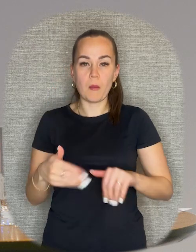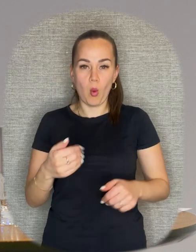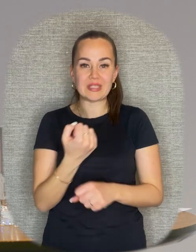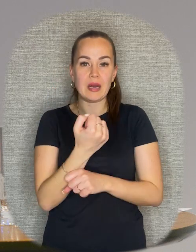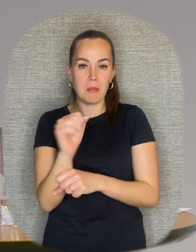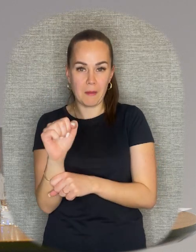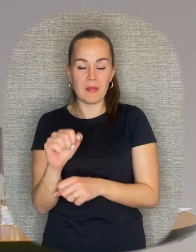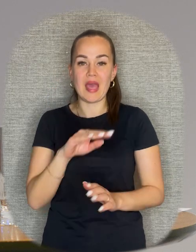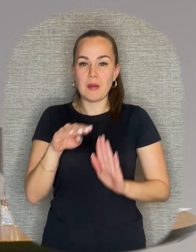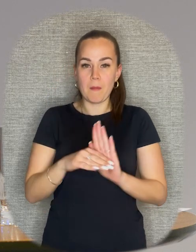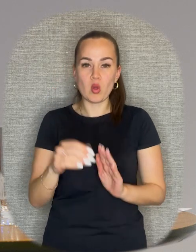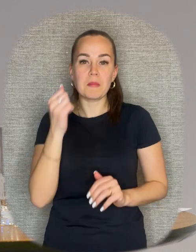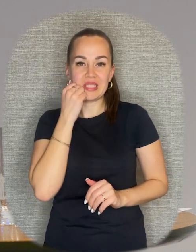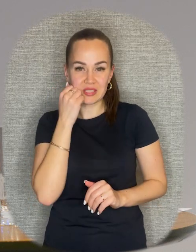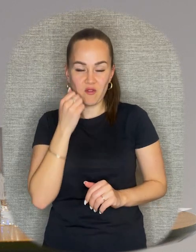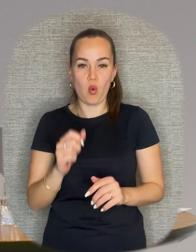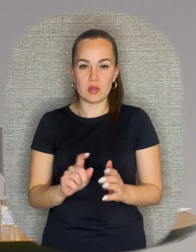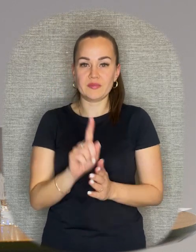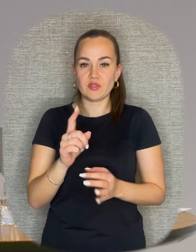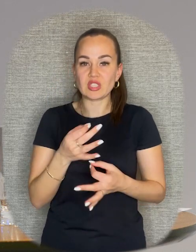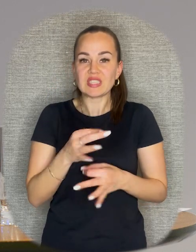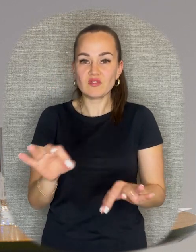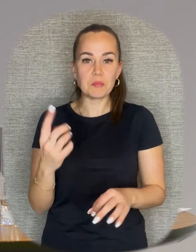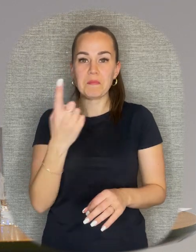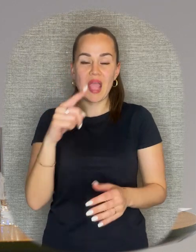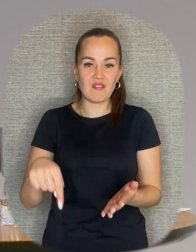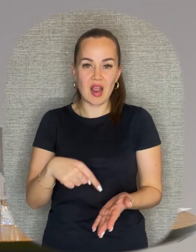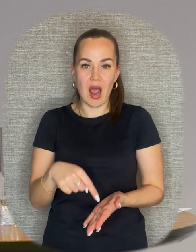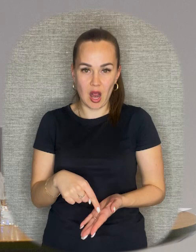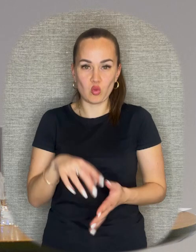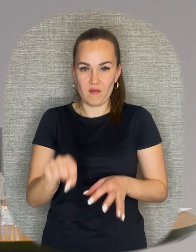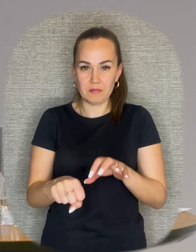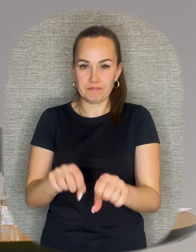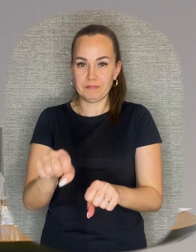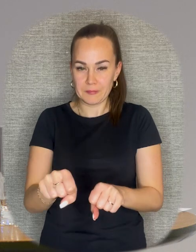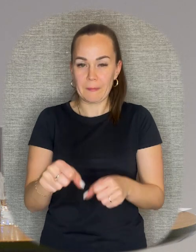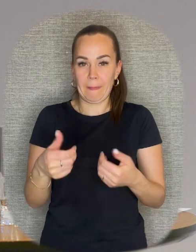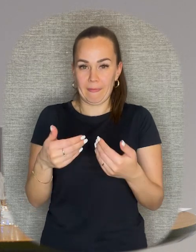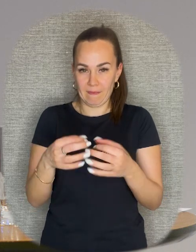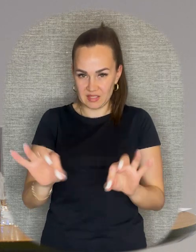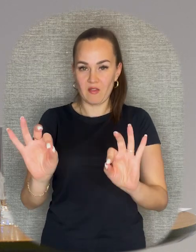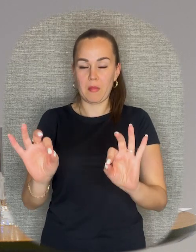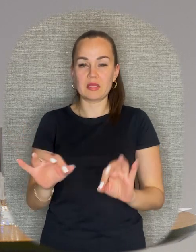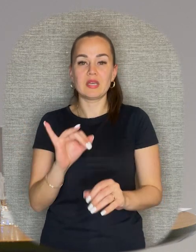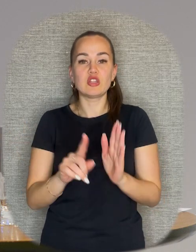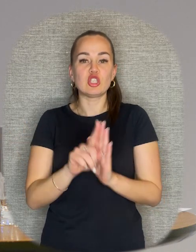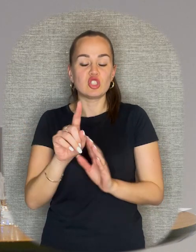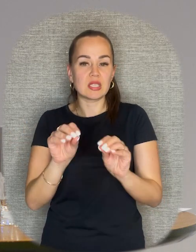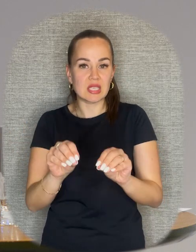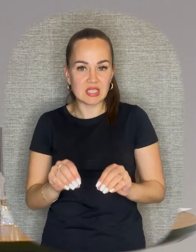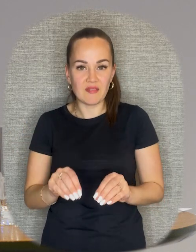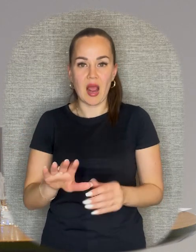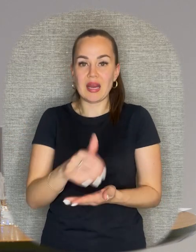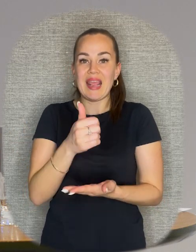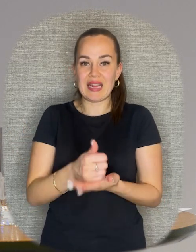что после победы под Москвой начало освобождения первых городов и посёлков начинается